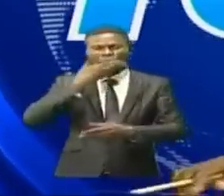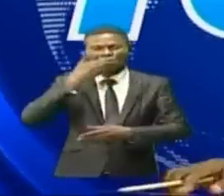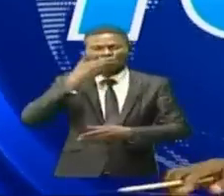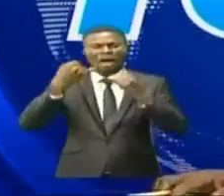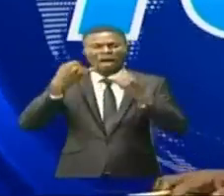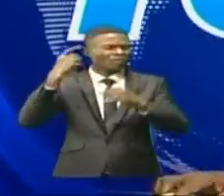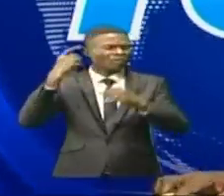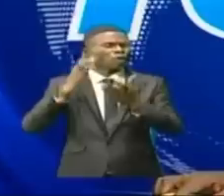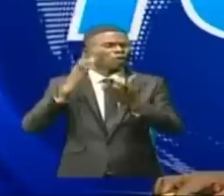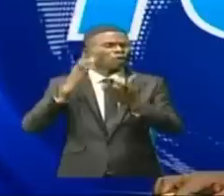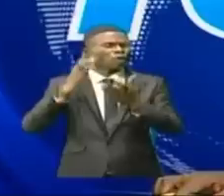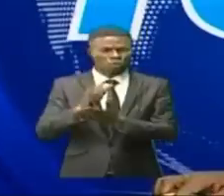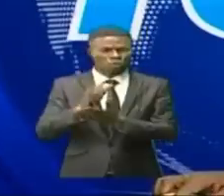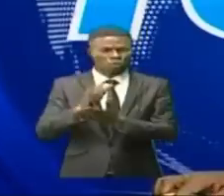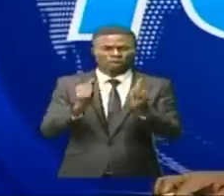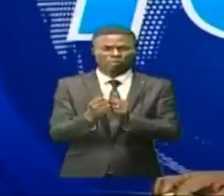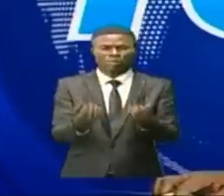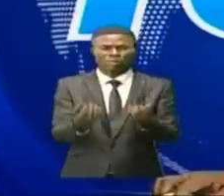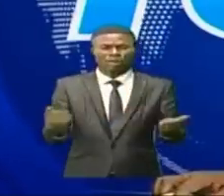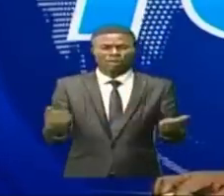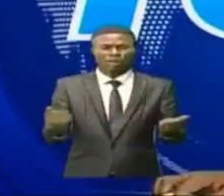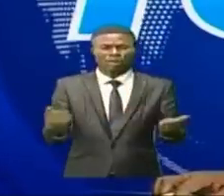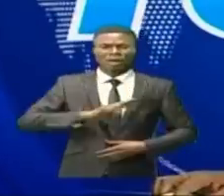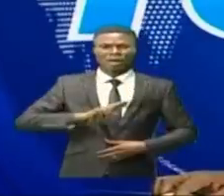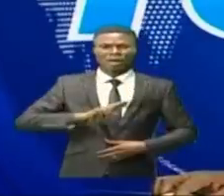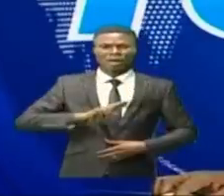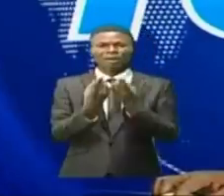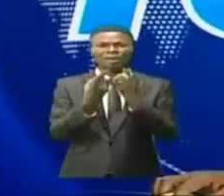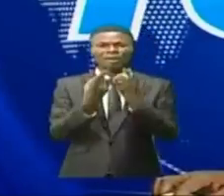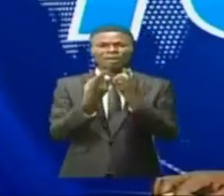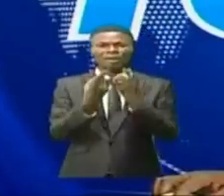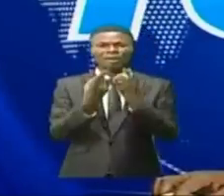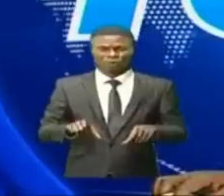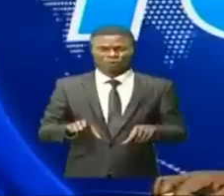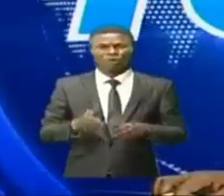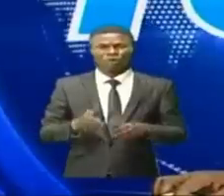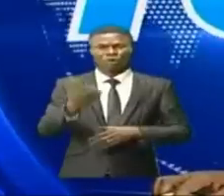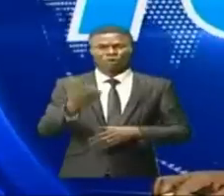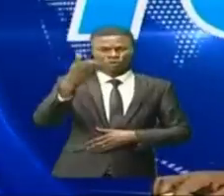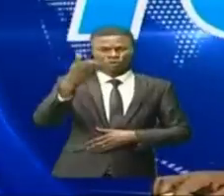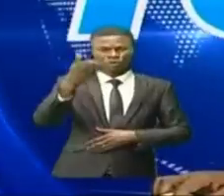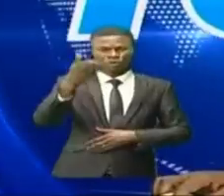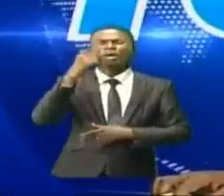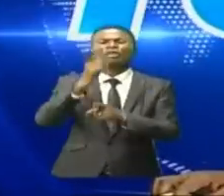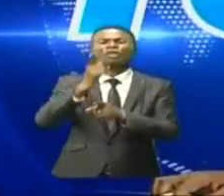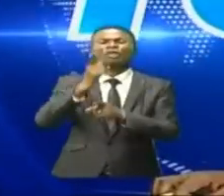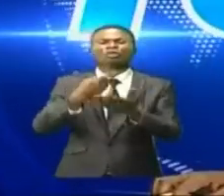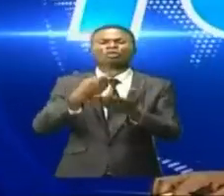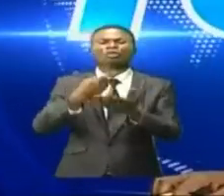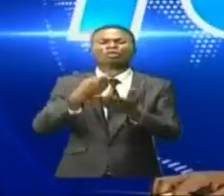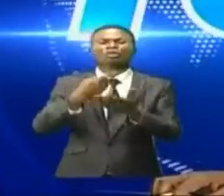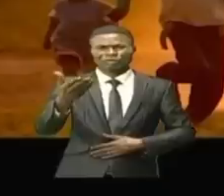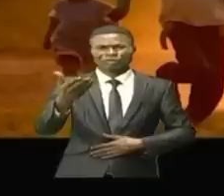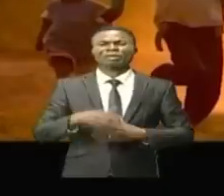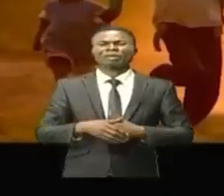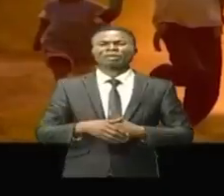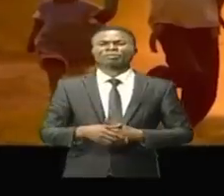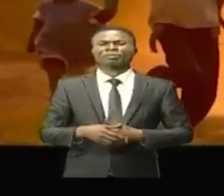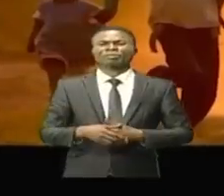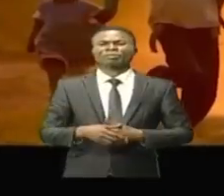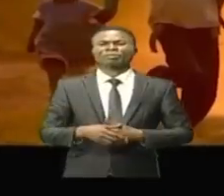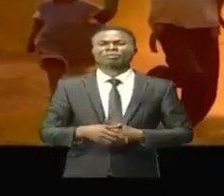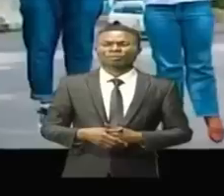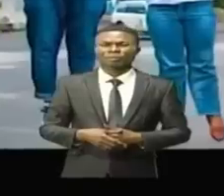la situation des enfants en République démocratique du Congo. Et Eugénie Dada Chabani pour le reportage. Ces blocs des